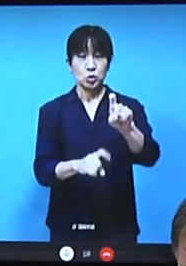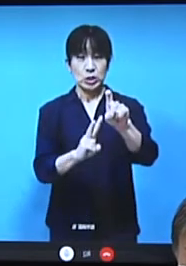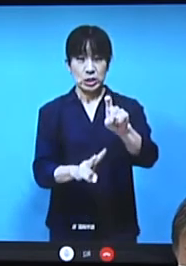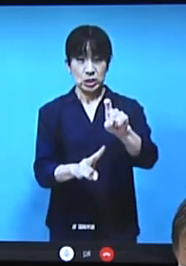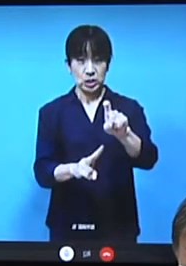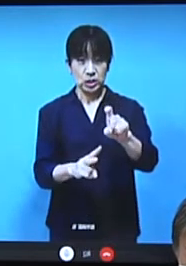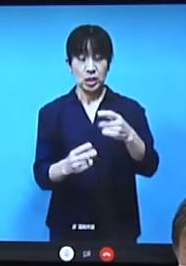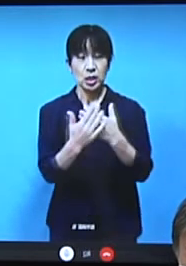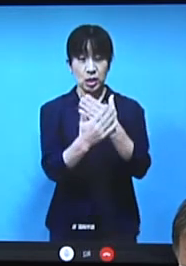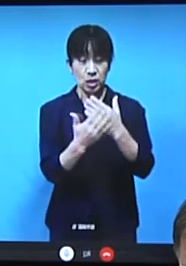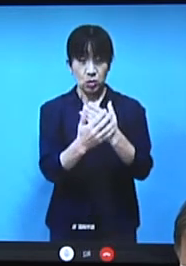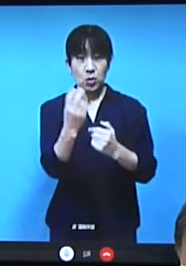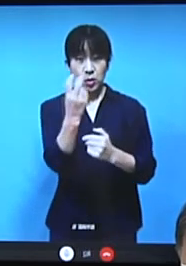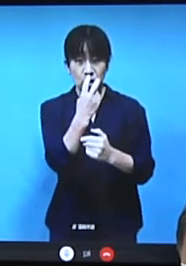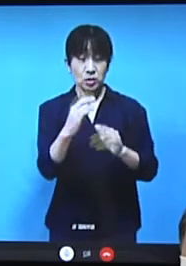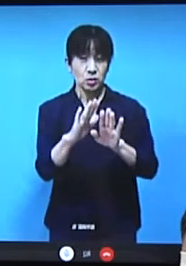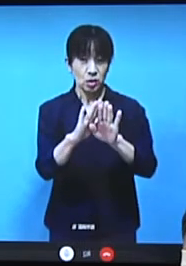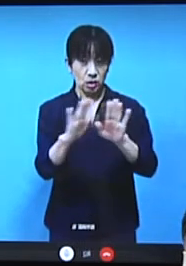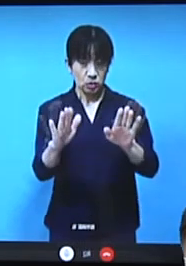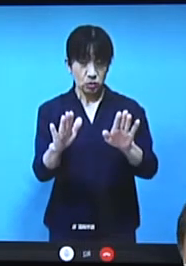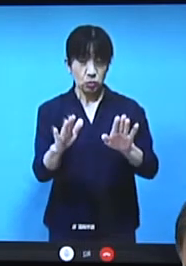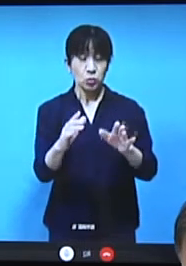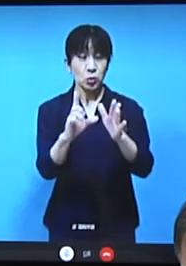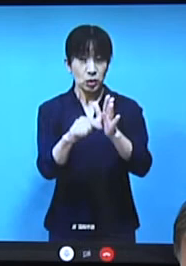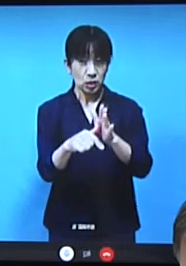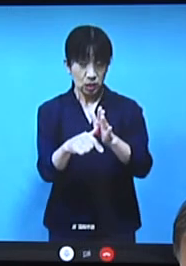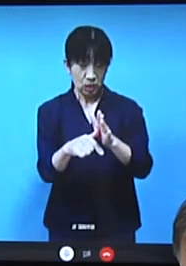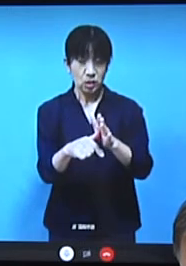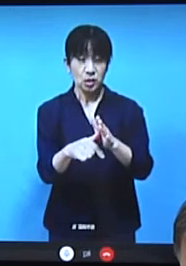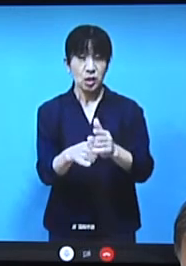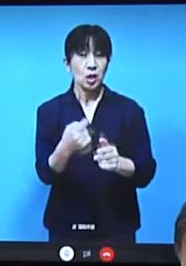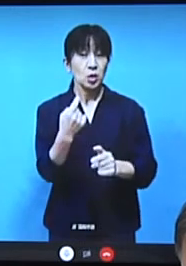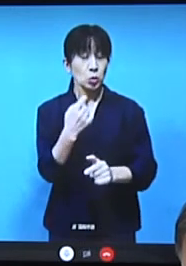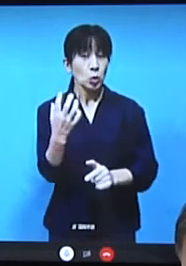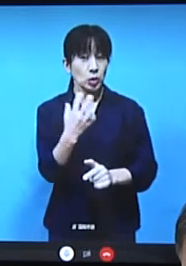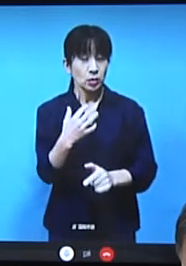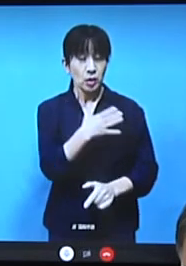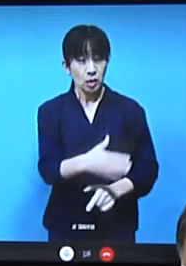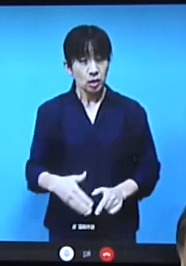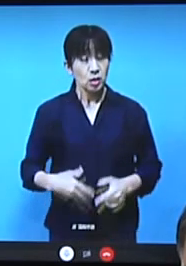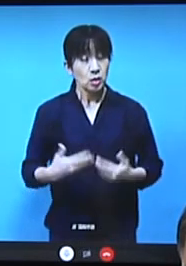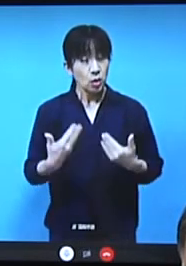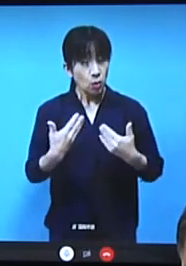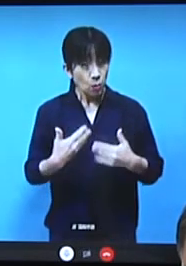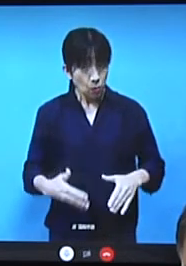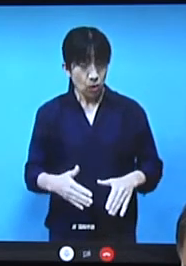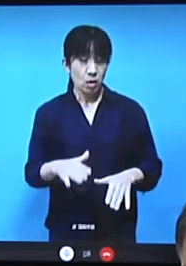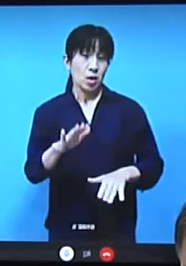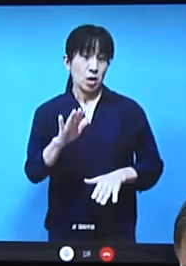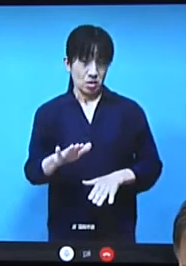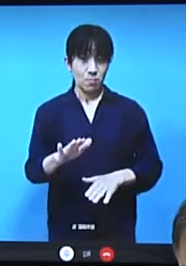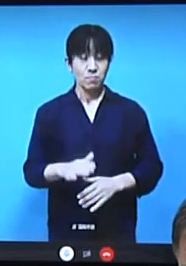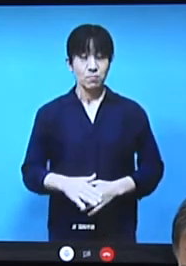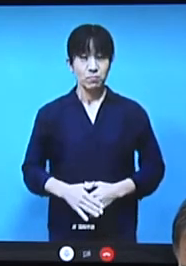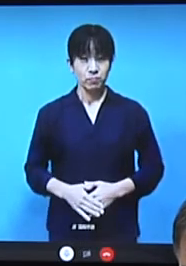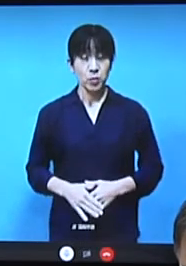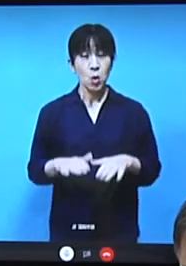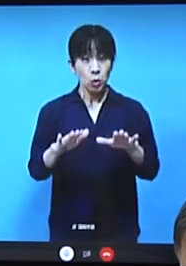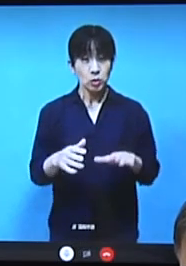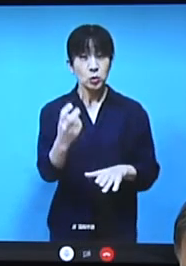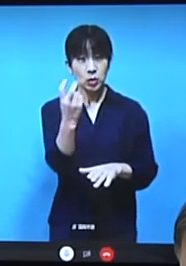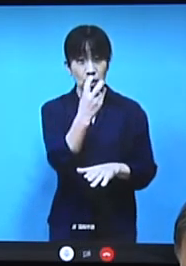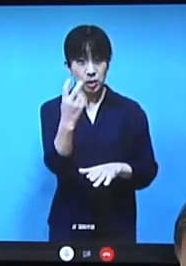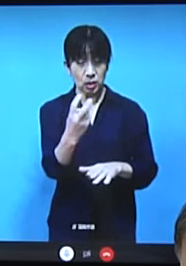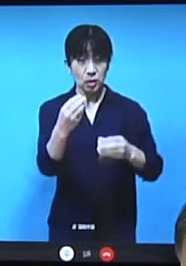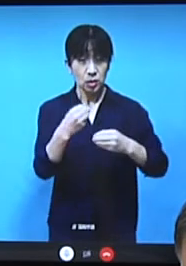して、その時点ですでに喉の痛みや全身倦怠感があったというふうに聞いています。本日の検査で陽性と判明をし